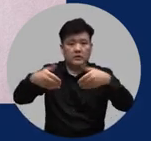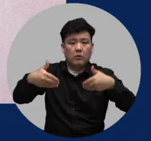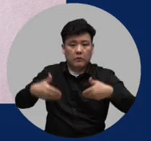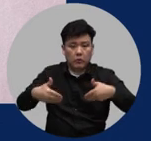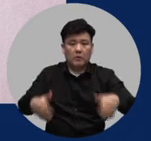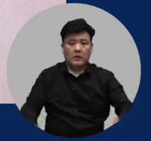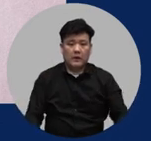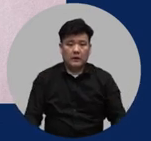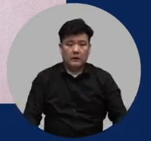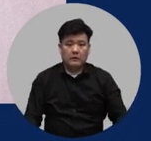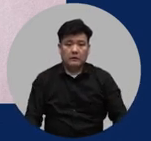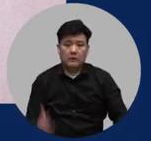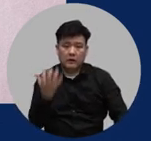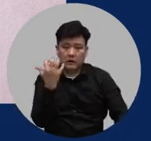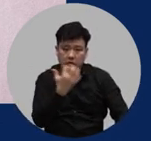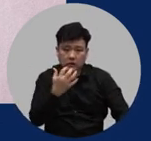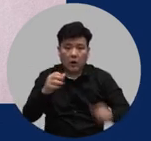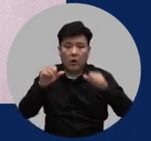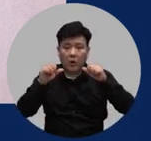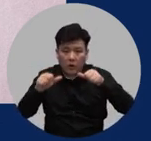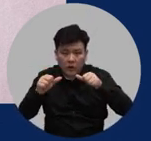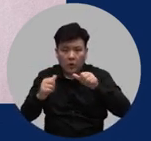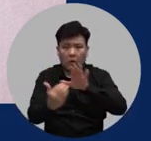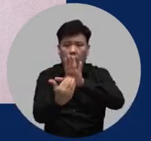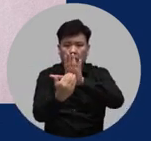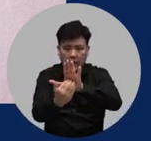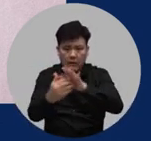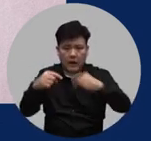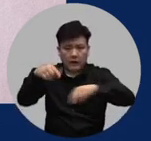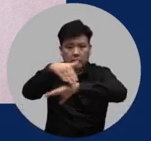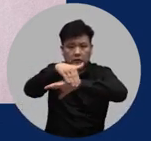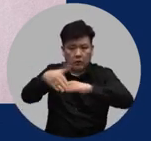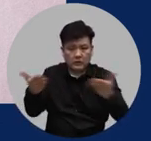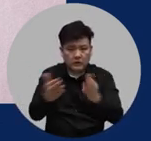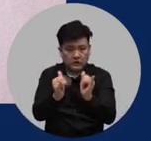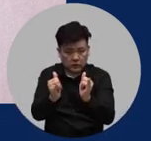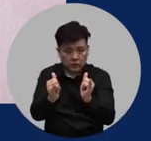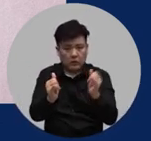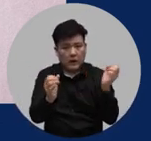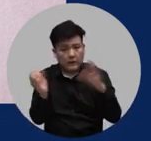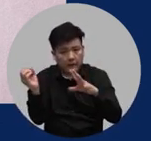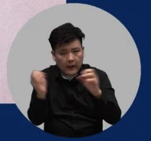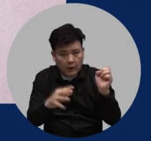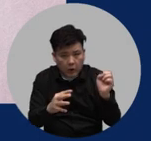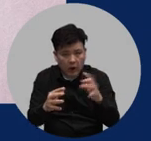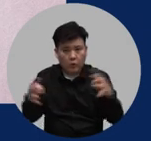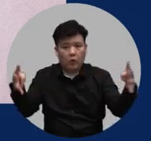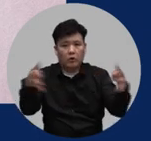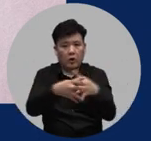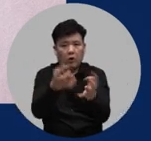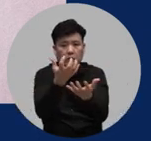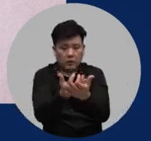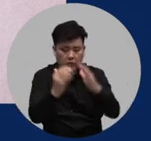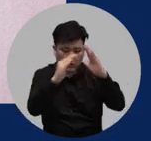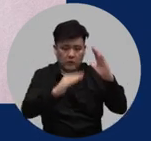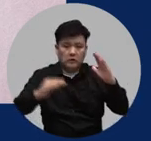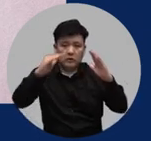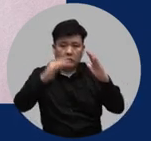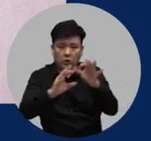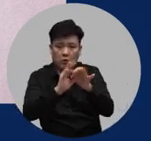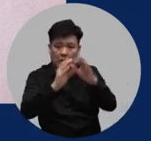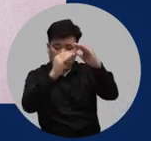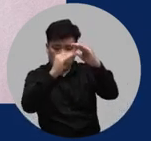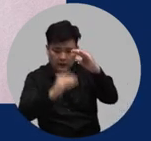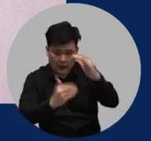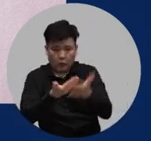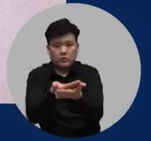즉, 성희롱 예방 정책을 직원들과 함께 협의하여 문서화하고 모든 구성원에게 정기적으로 관련